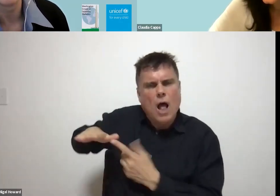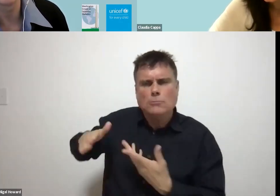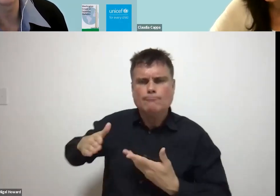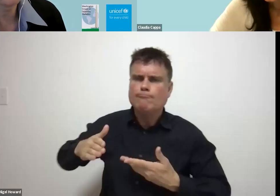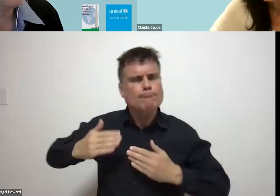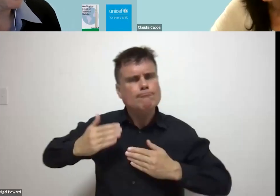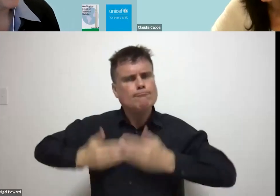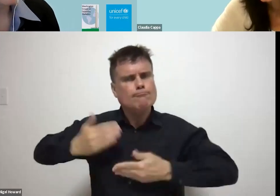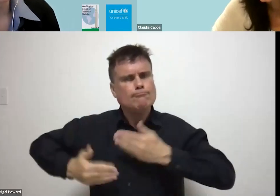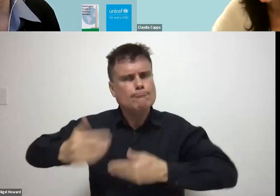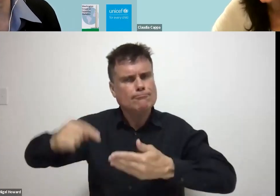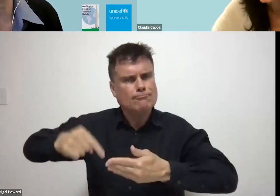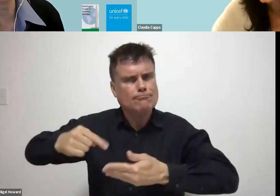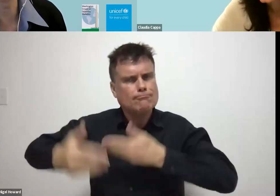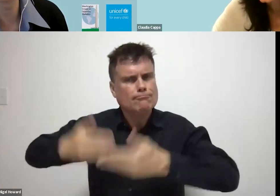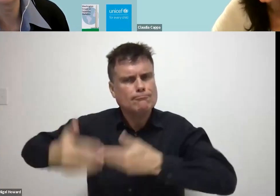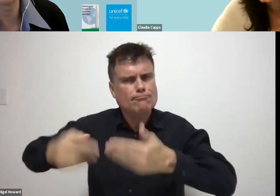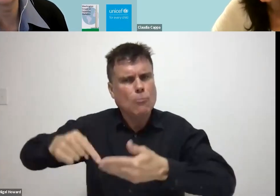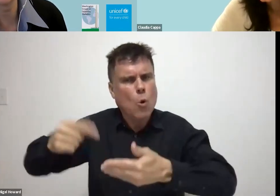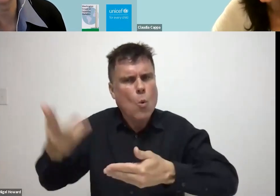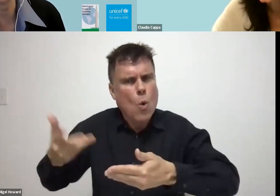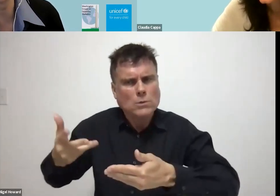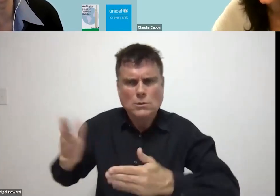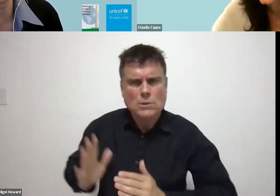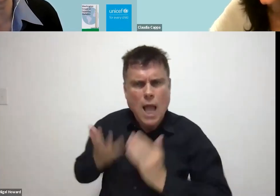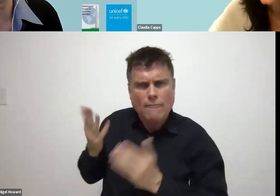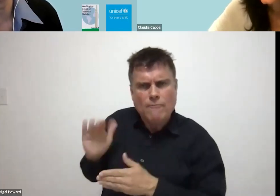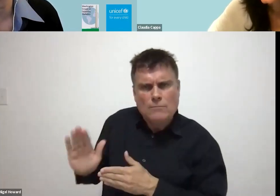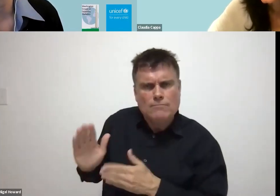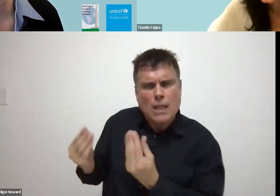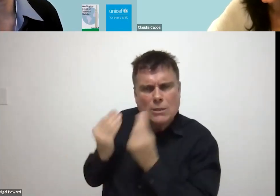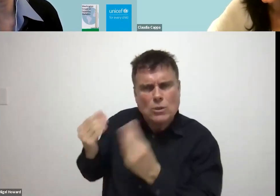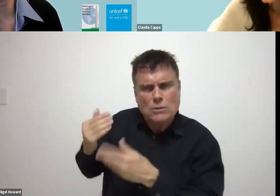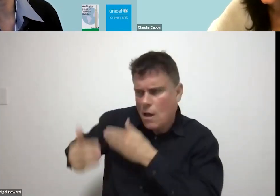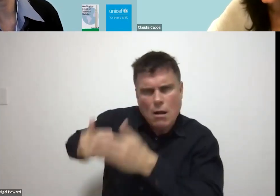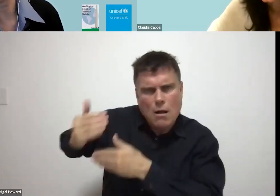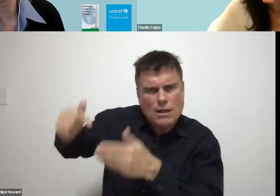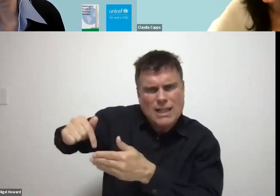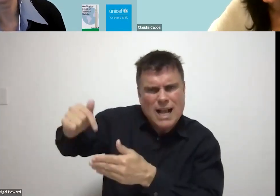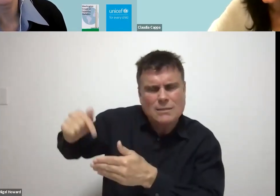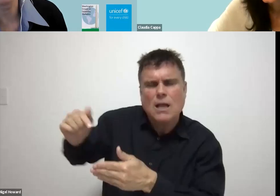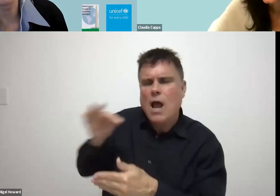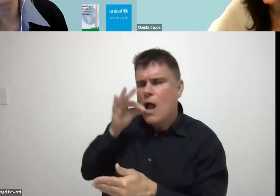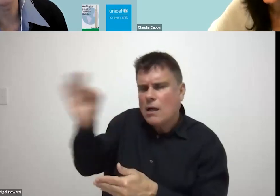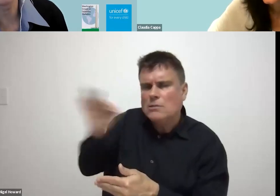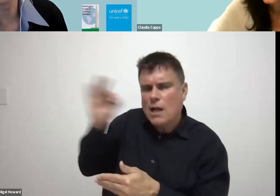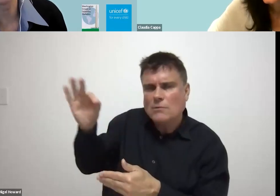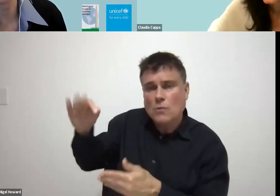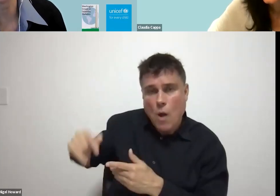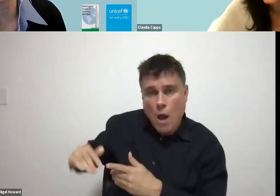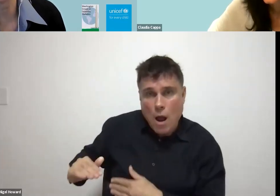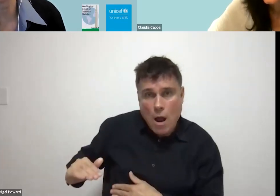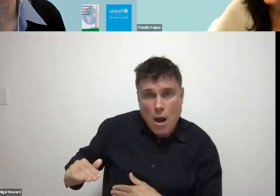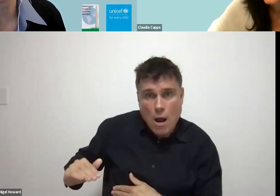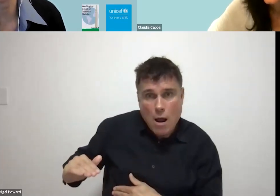population, alors, quand l'enfant est à l'école, alors ces